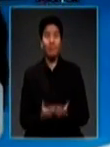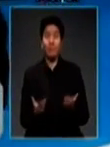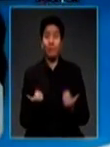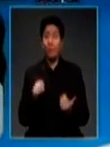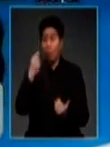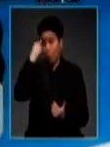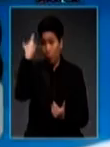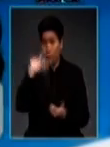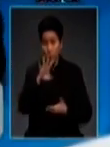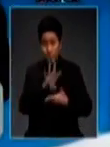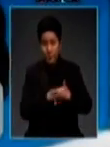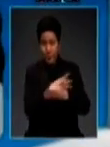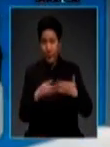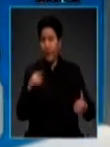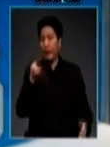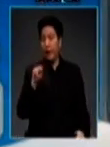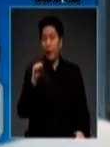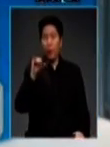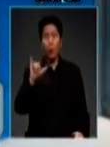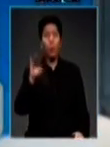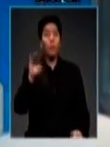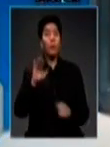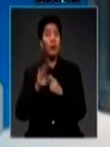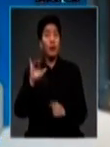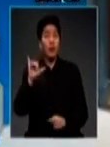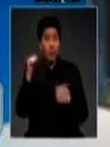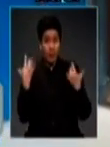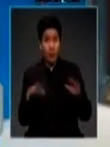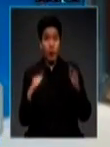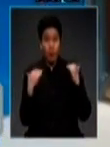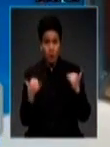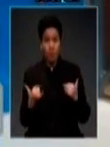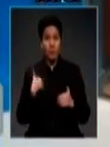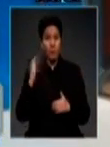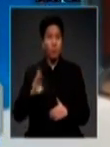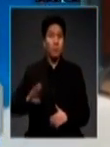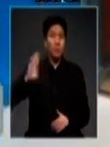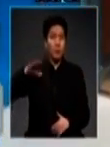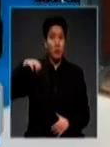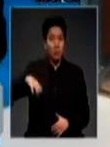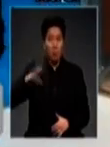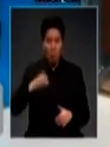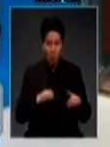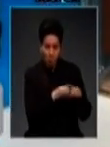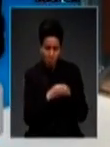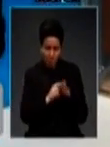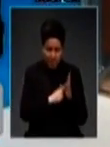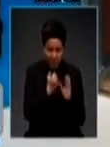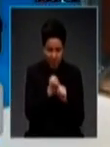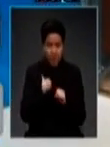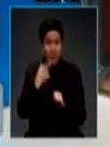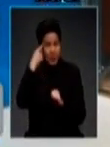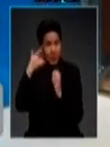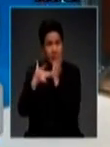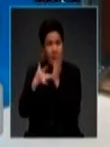เราได้ทราบนโยบายถึงเรื่องของการผลักดันภูเก็ตสมาร์ทซิตี้กันไปแล้วนะคะและในวันนี้ค่ะก็มีผู้ประกอบการและเหล่าสตาร์ทอัพได้มีการนำเอานวัตกรรม